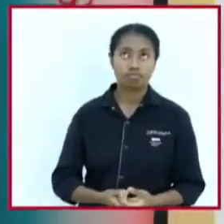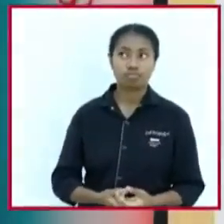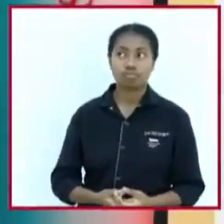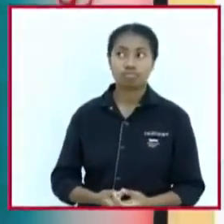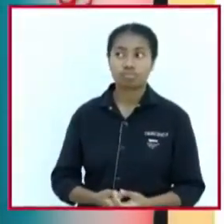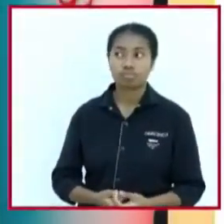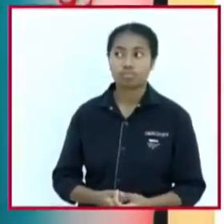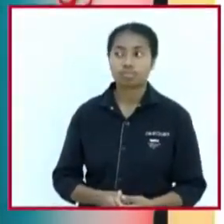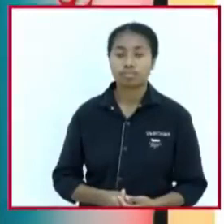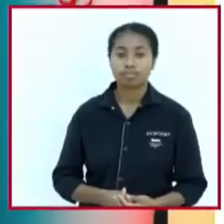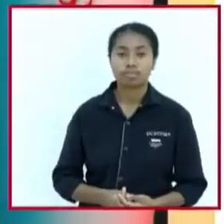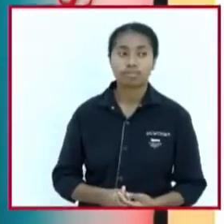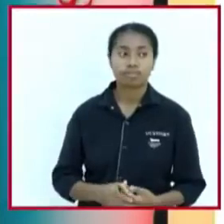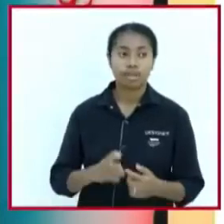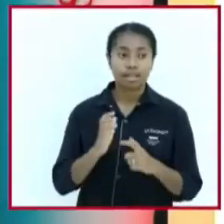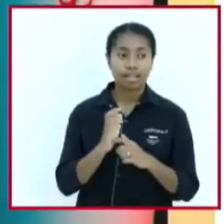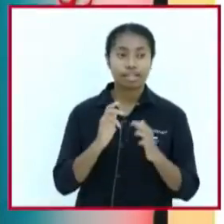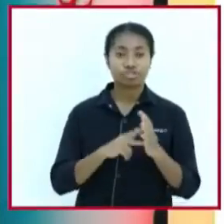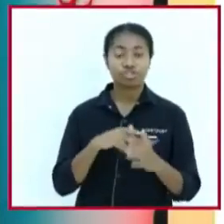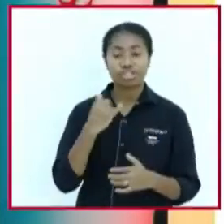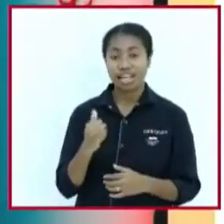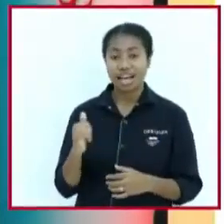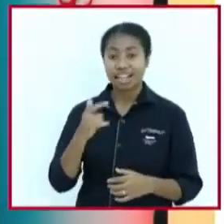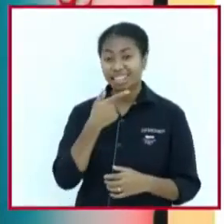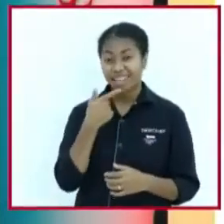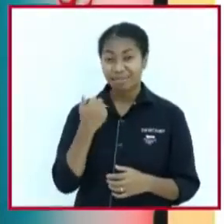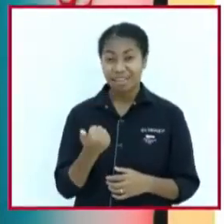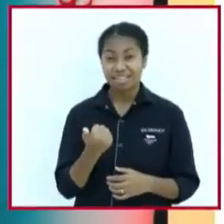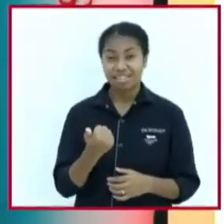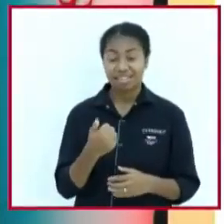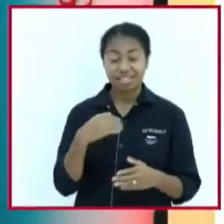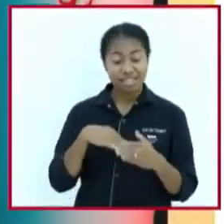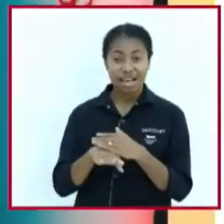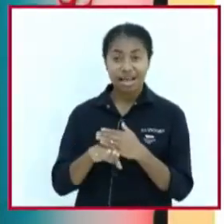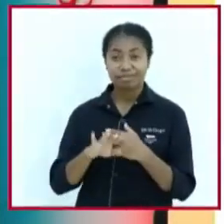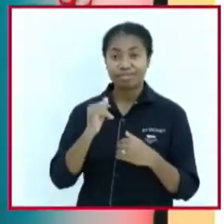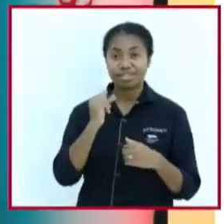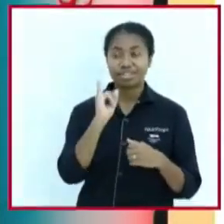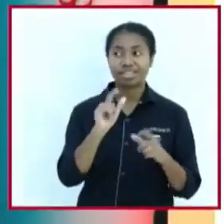Hai Yesus yang termanis buat jiwaku